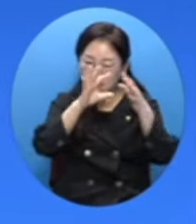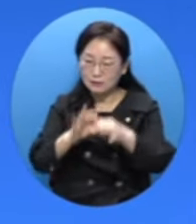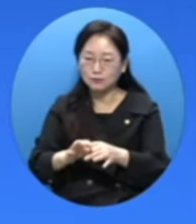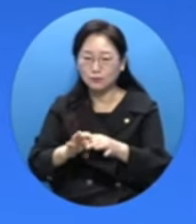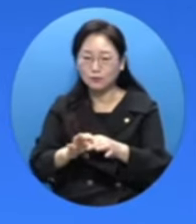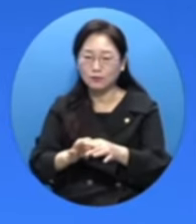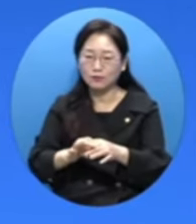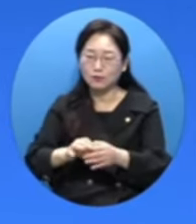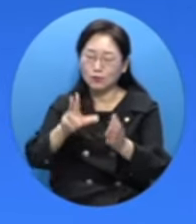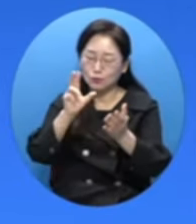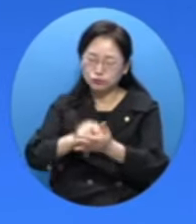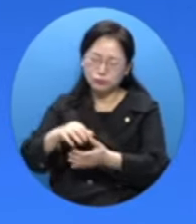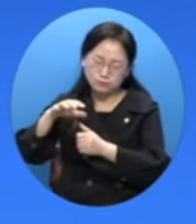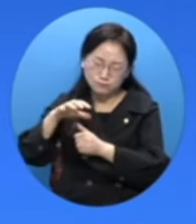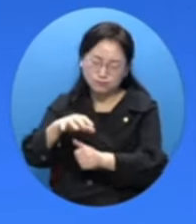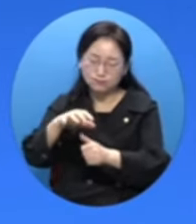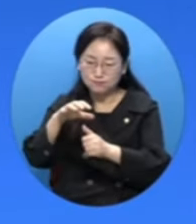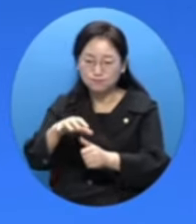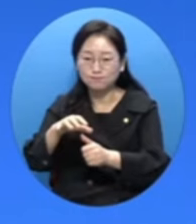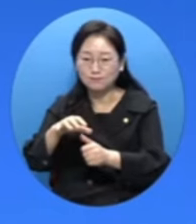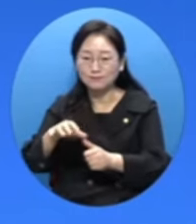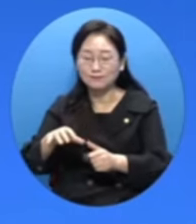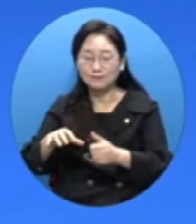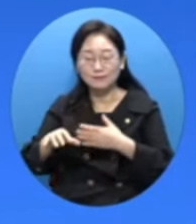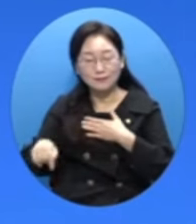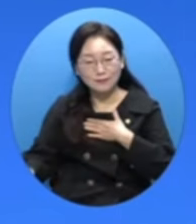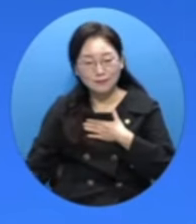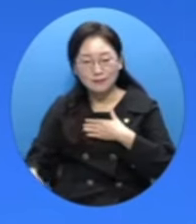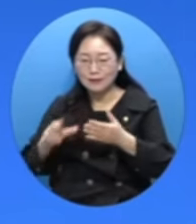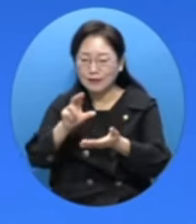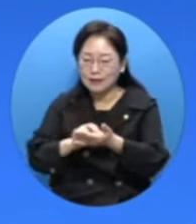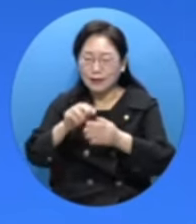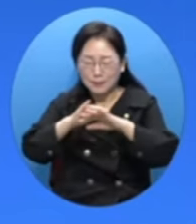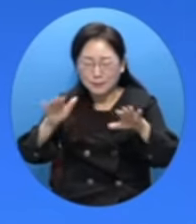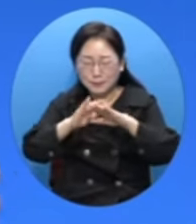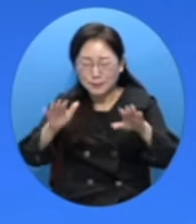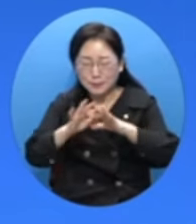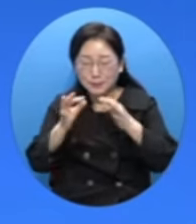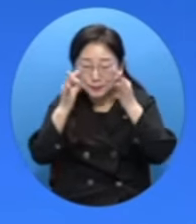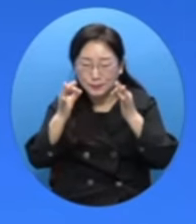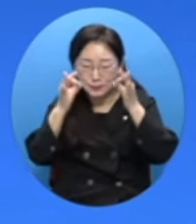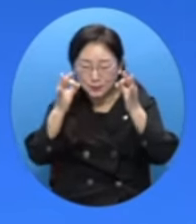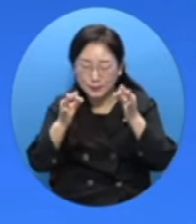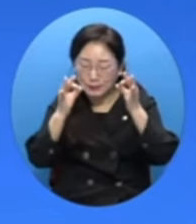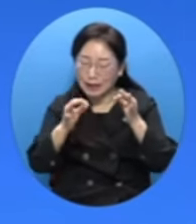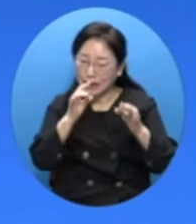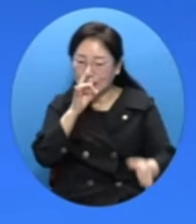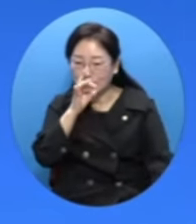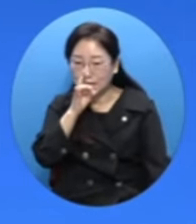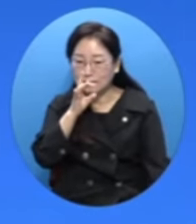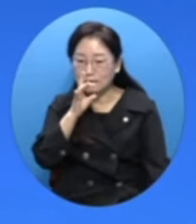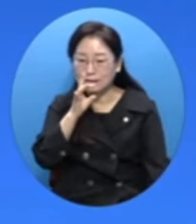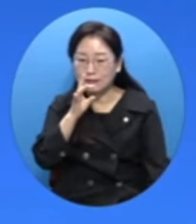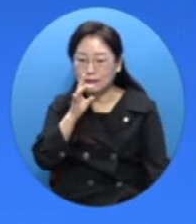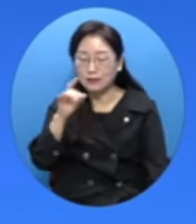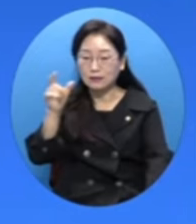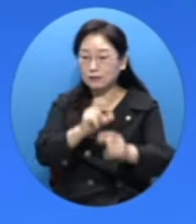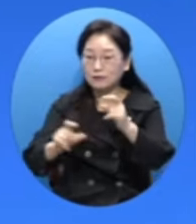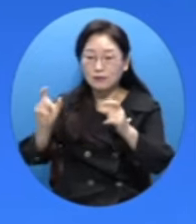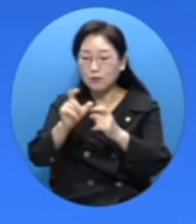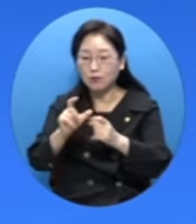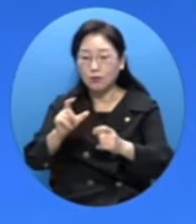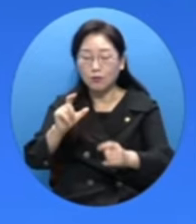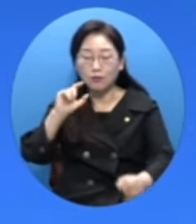문제가 나를 둘러싸고 있을 때 내가 해결하려고 하는 문제가 전혀 해결되지 않고 오히려 더 어려운